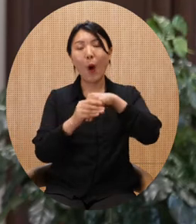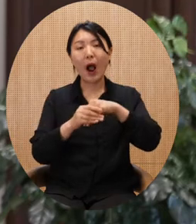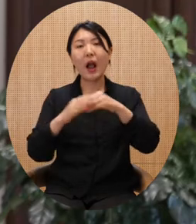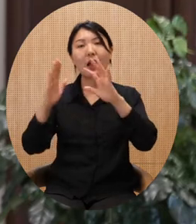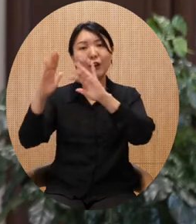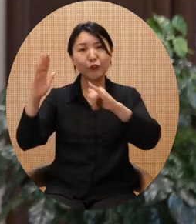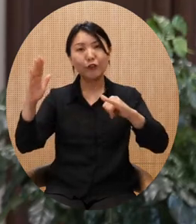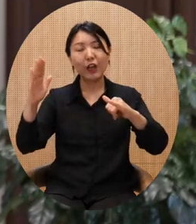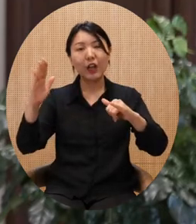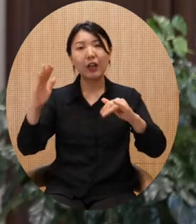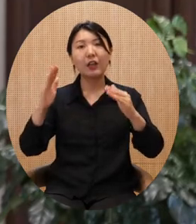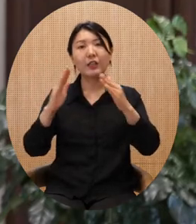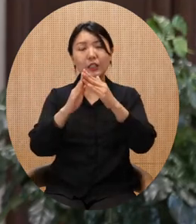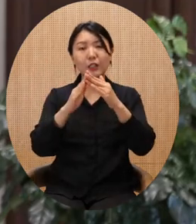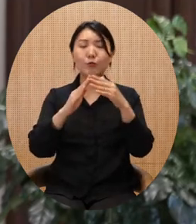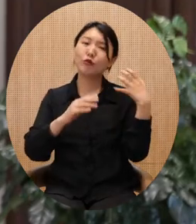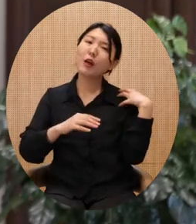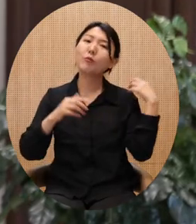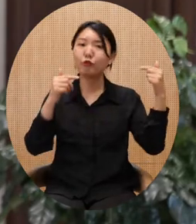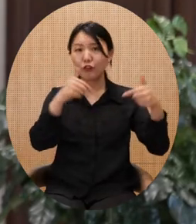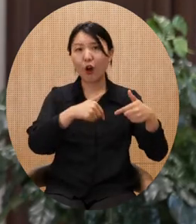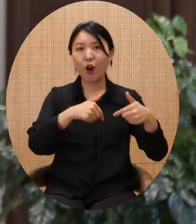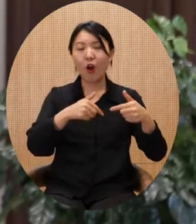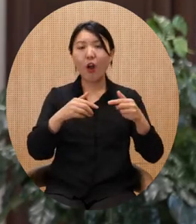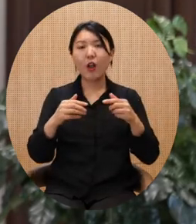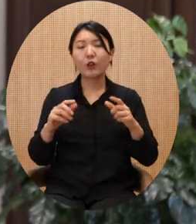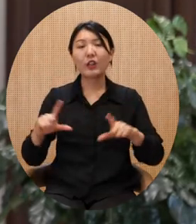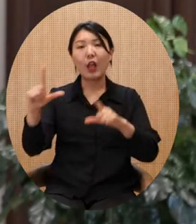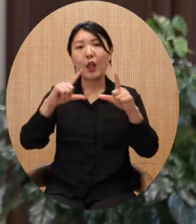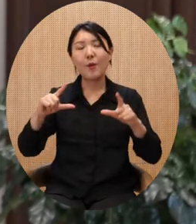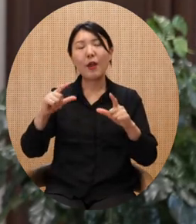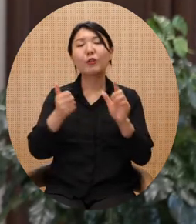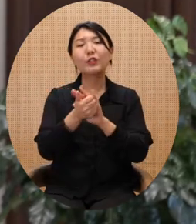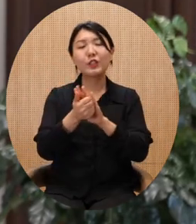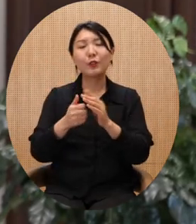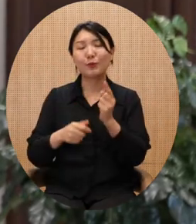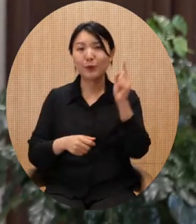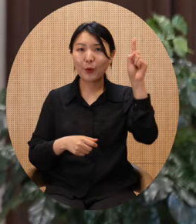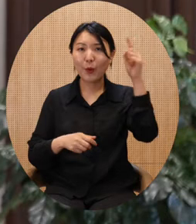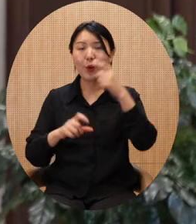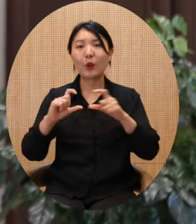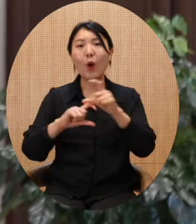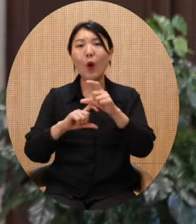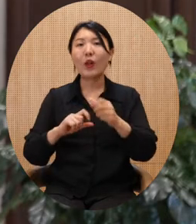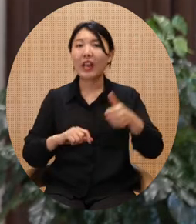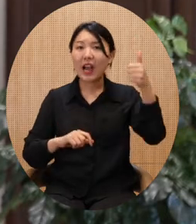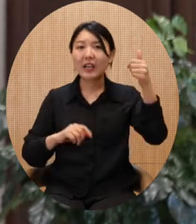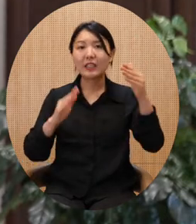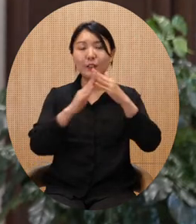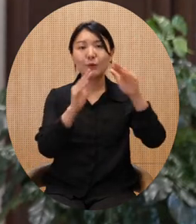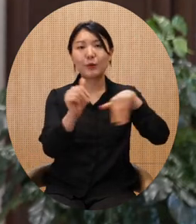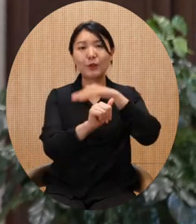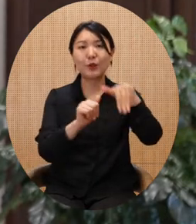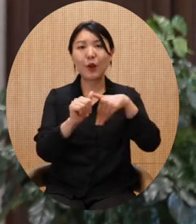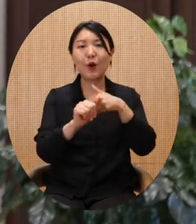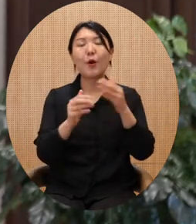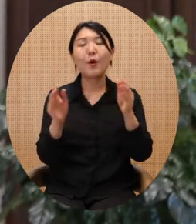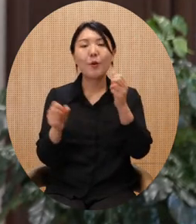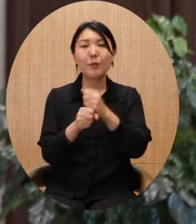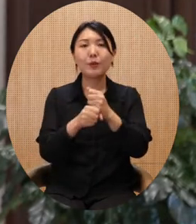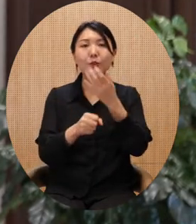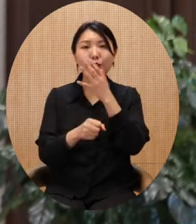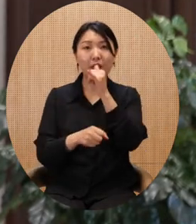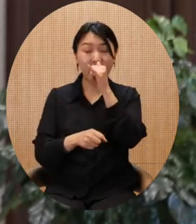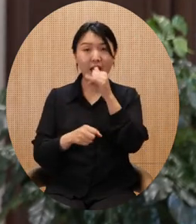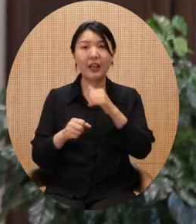가구의 주거비 부담을 덜어 삶의 질을 높이고 좀 더 나은 주거 환경을 마련할 수 있도록 하는